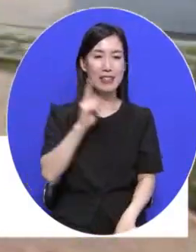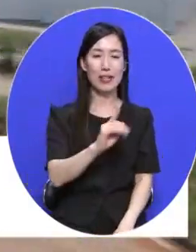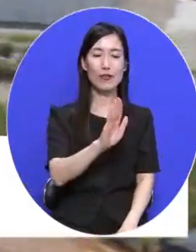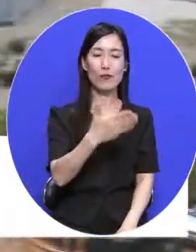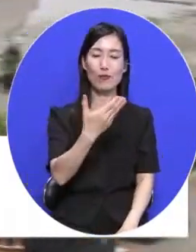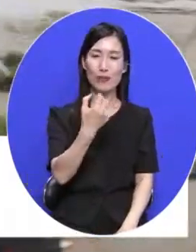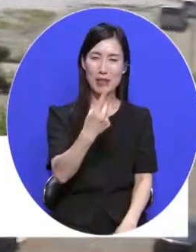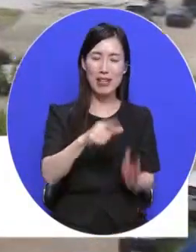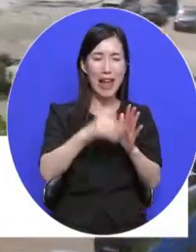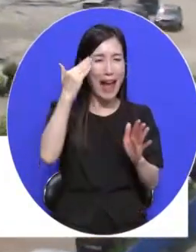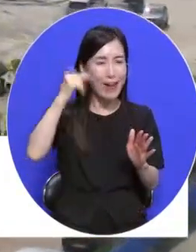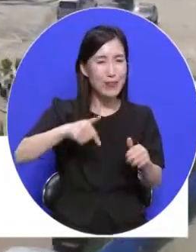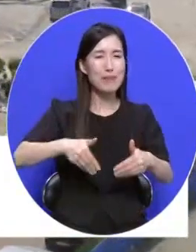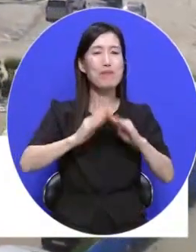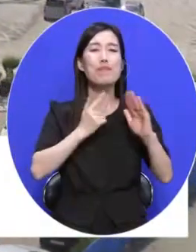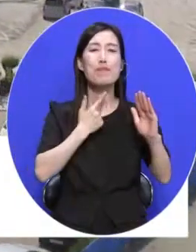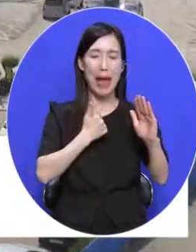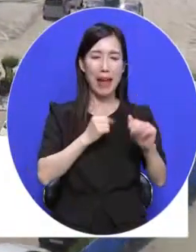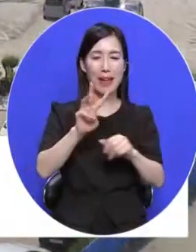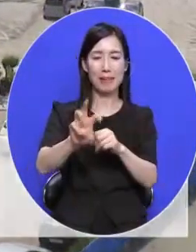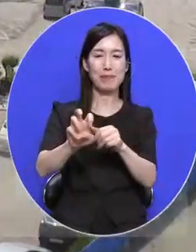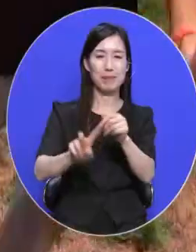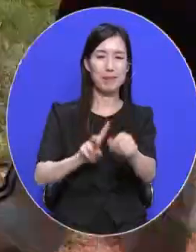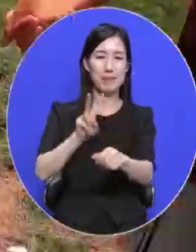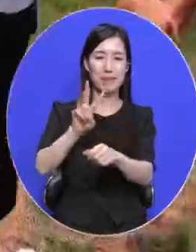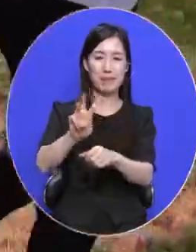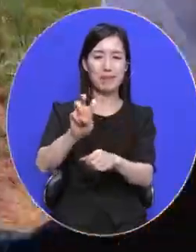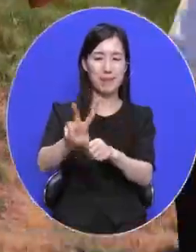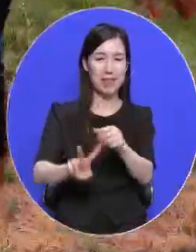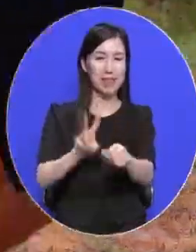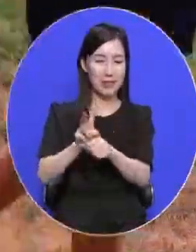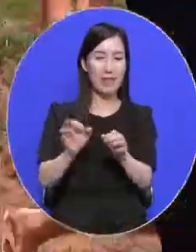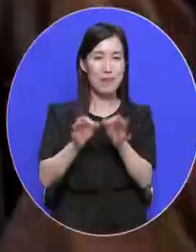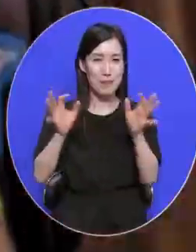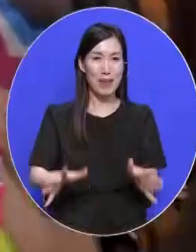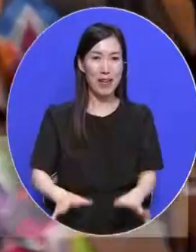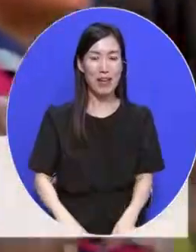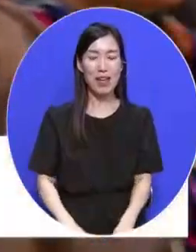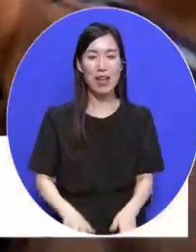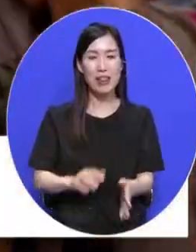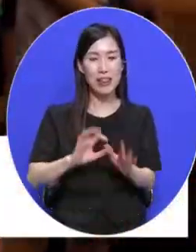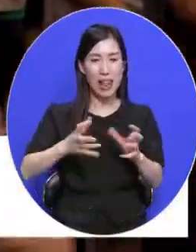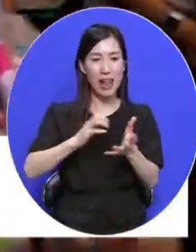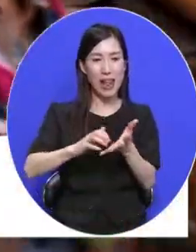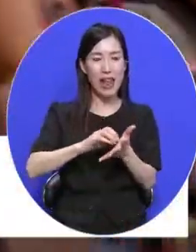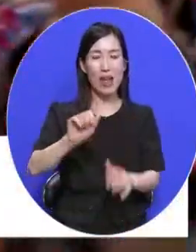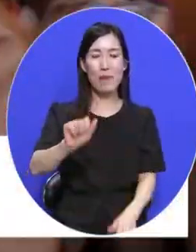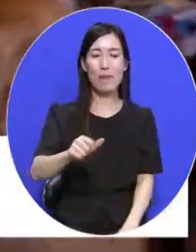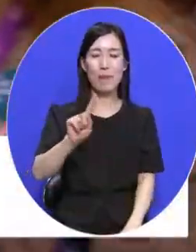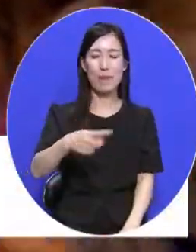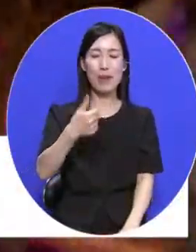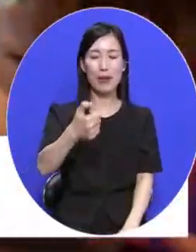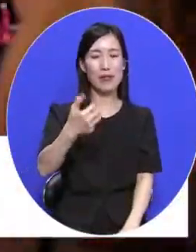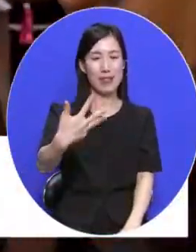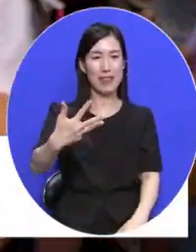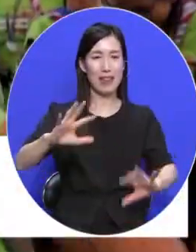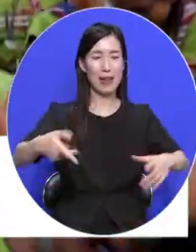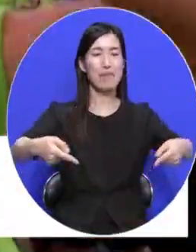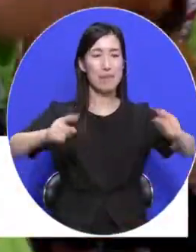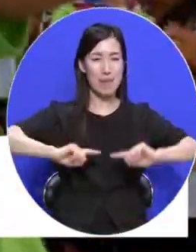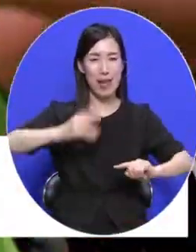건 1991년 이후 32년 만입니다. 158개 나라에서 온 4만 3천여 명의